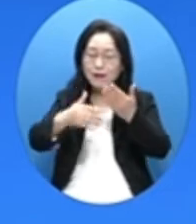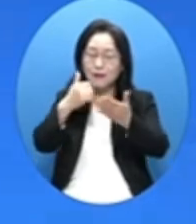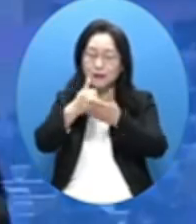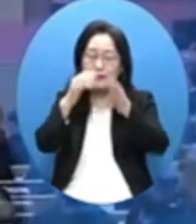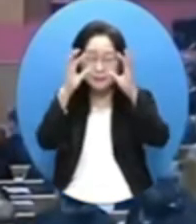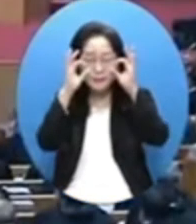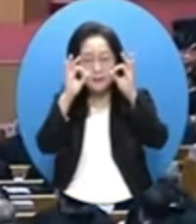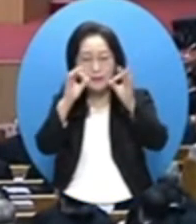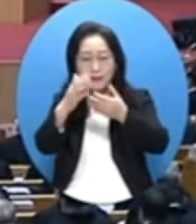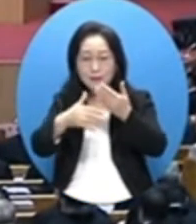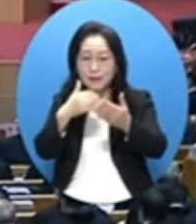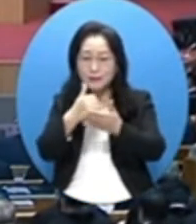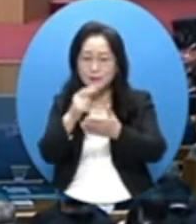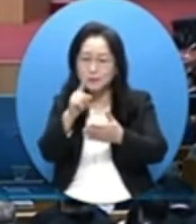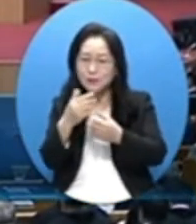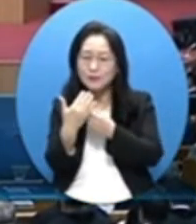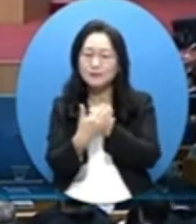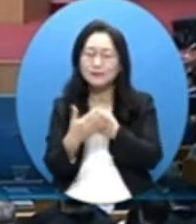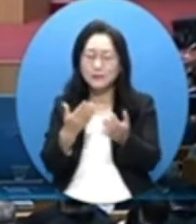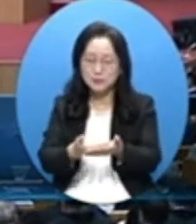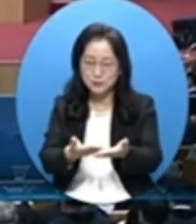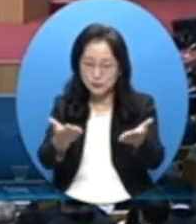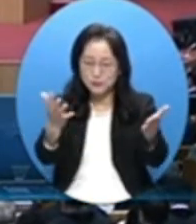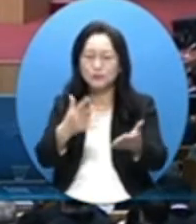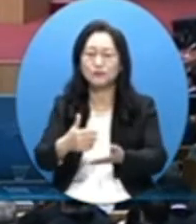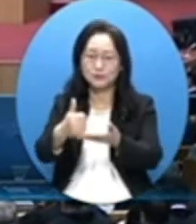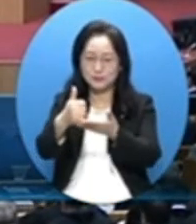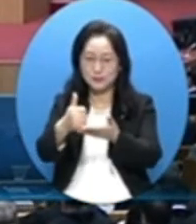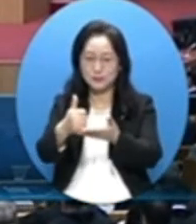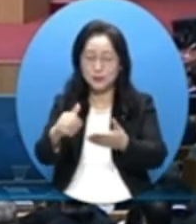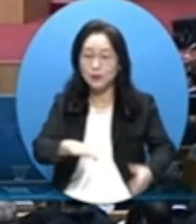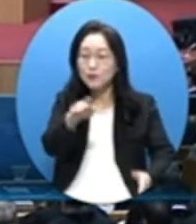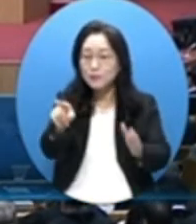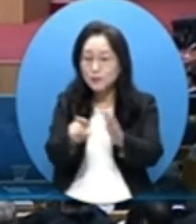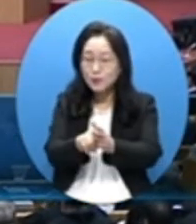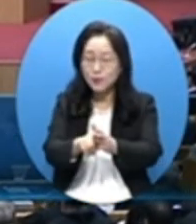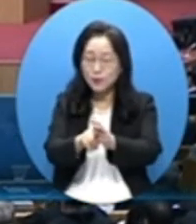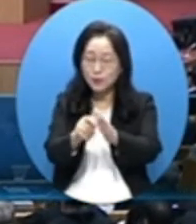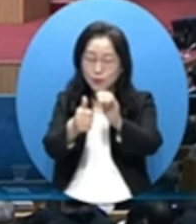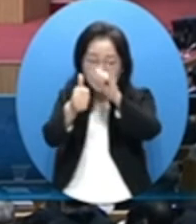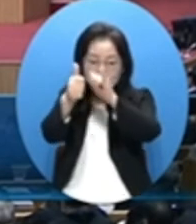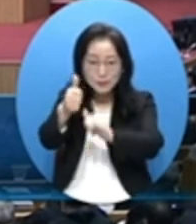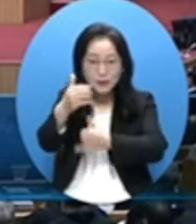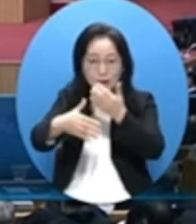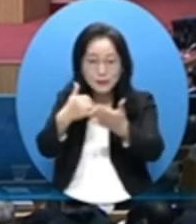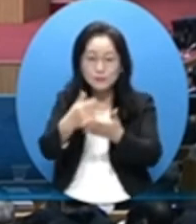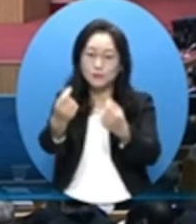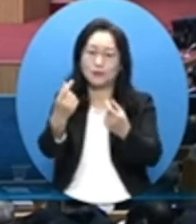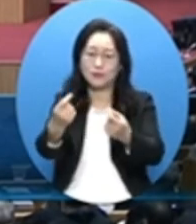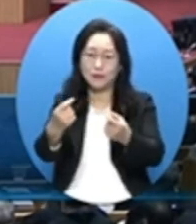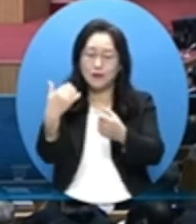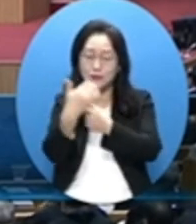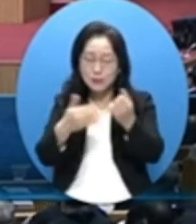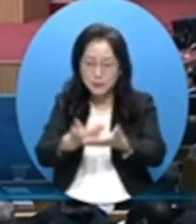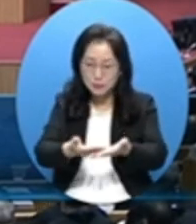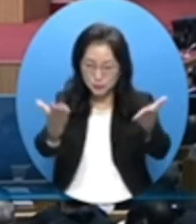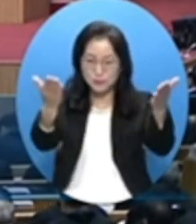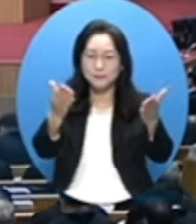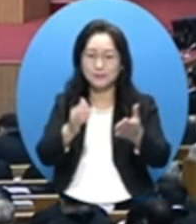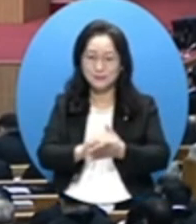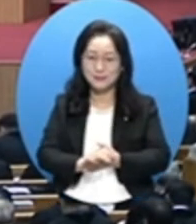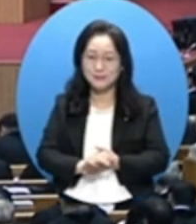하나님은 은혜를 베푸시는 주님이었습니다 우리가 믿고 섬기는 주 하나님은 은혜를 베푸시는 주님이신